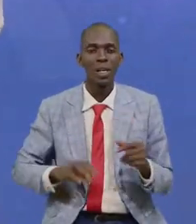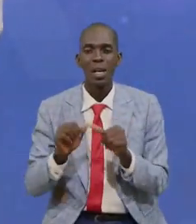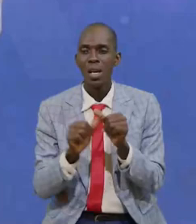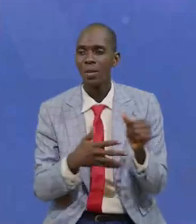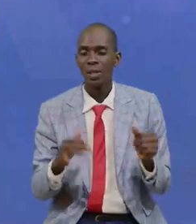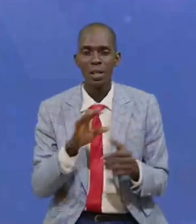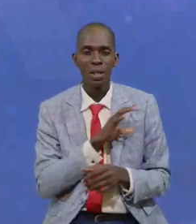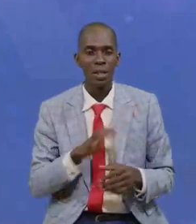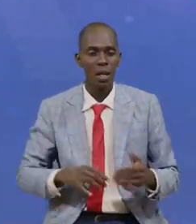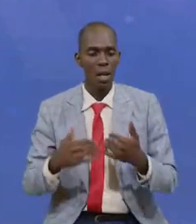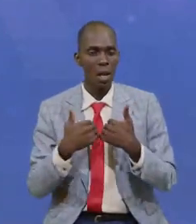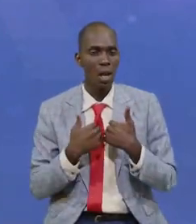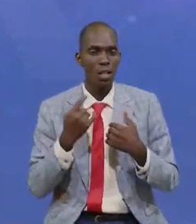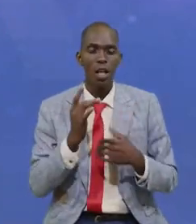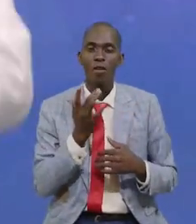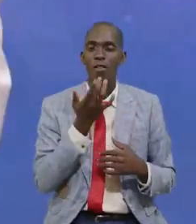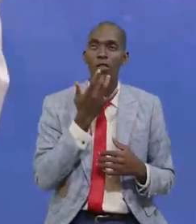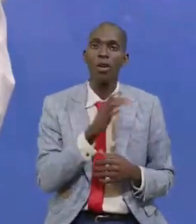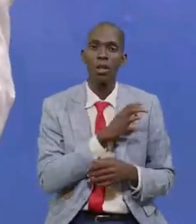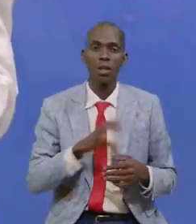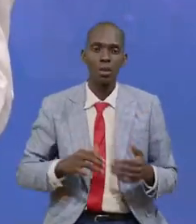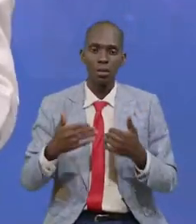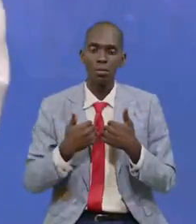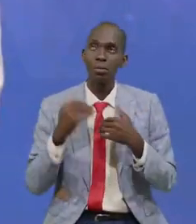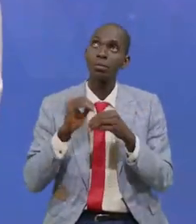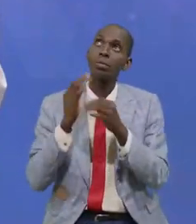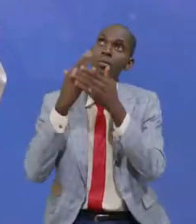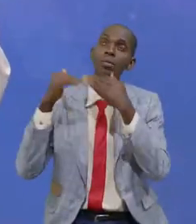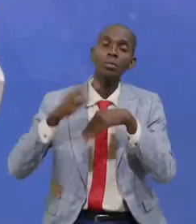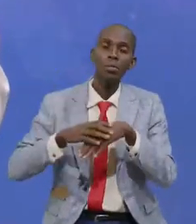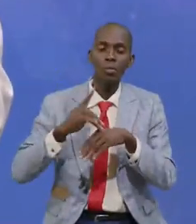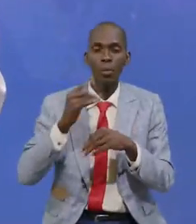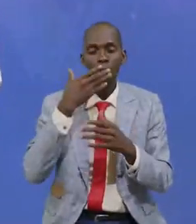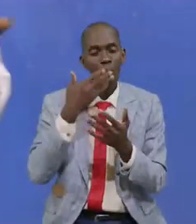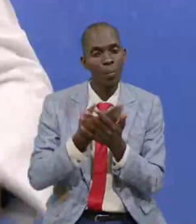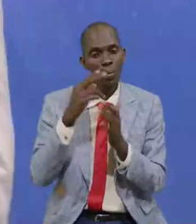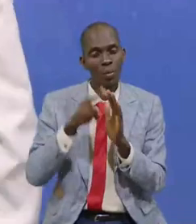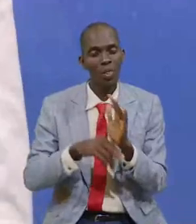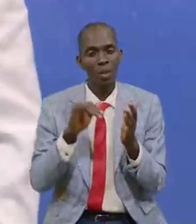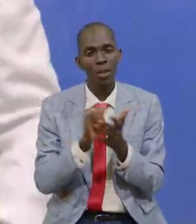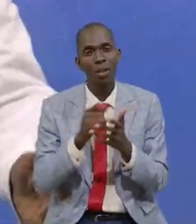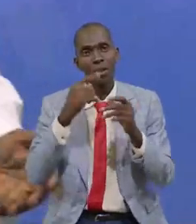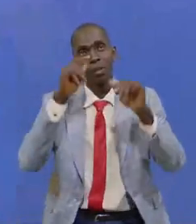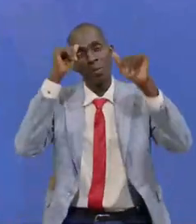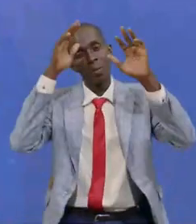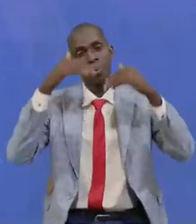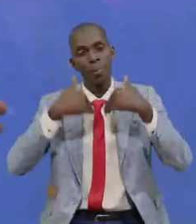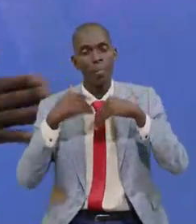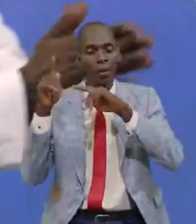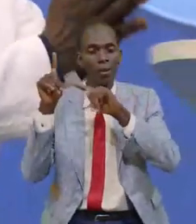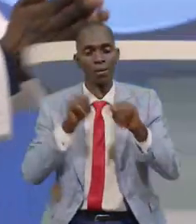a, la faveur qu'il a au ciel et la bonté que le Père